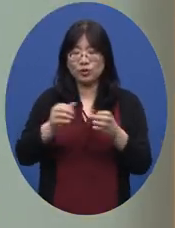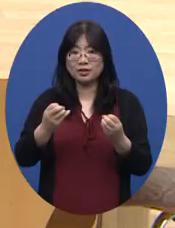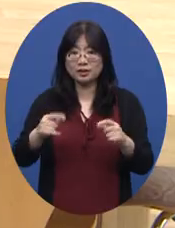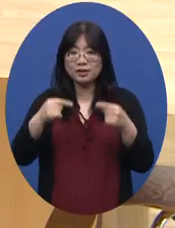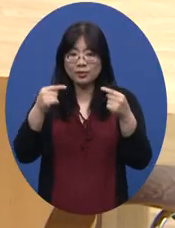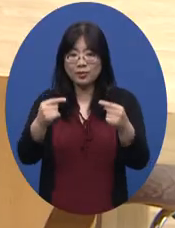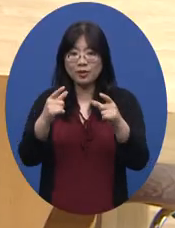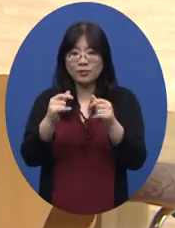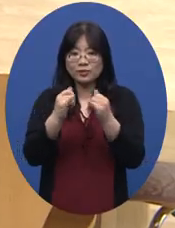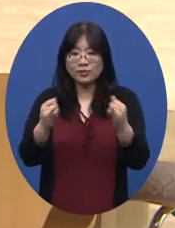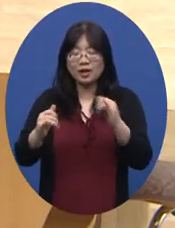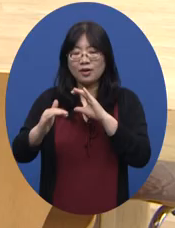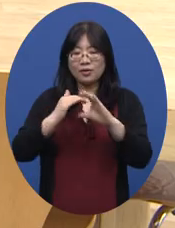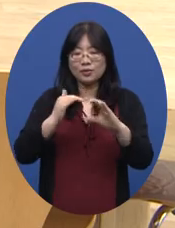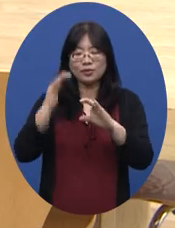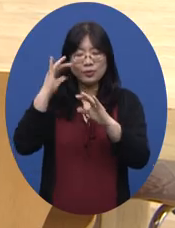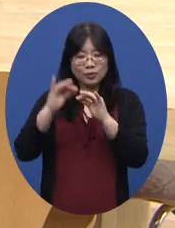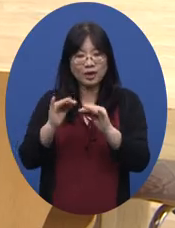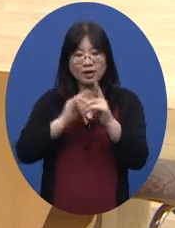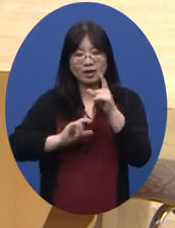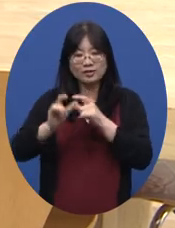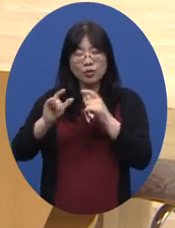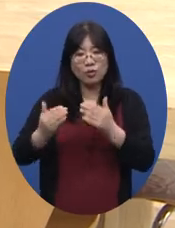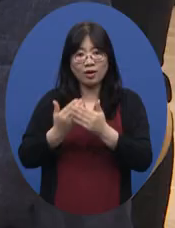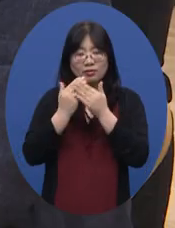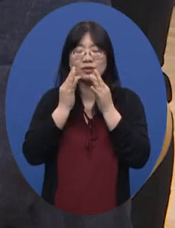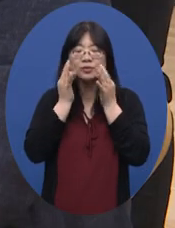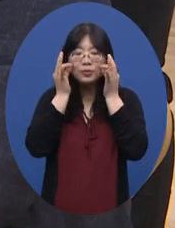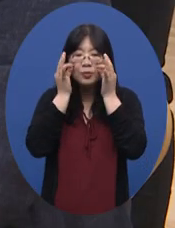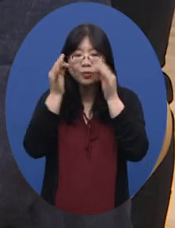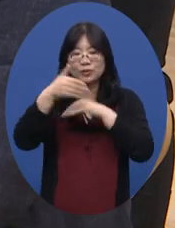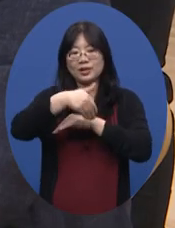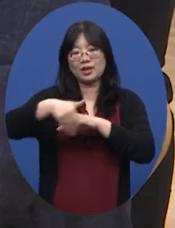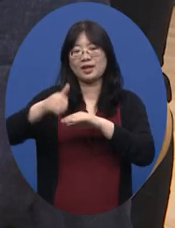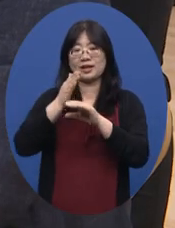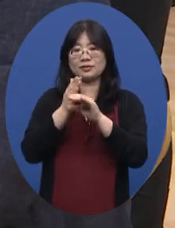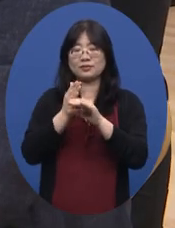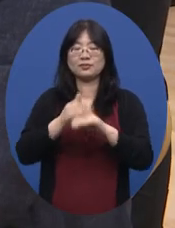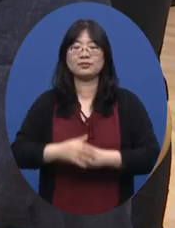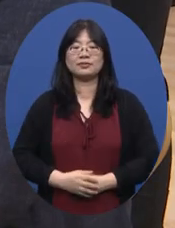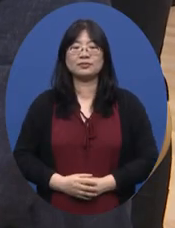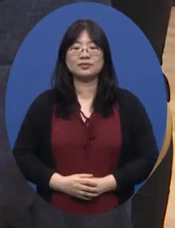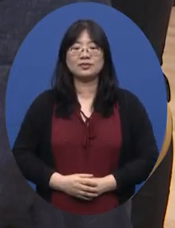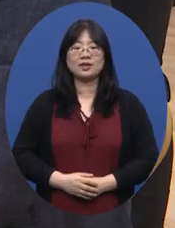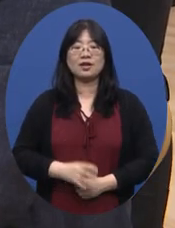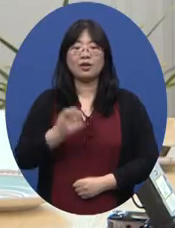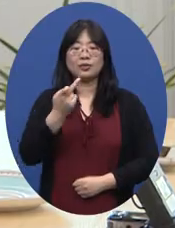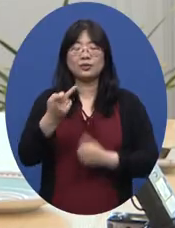참여 등으로 도민과의 소통과 공감을 활성화시키는 데 노력할 계획입니다.